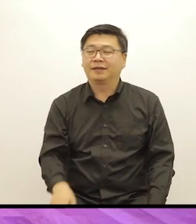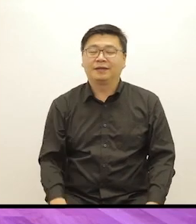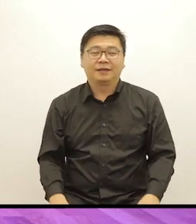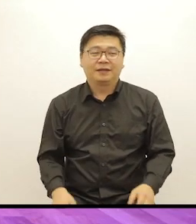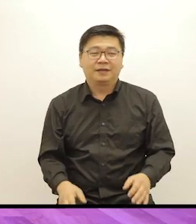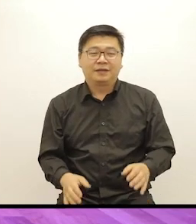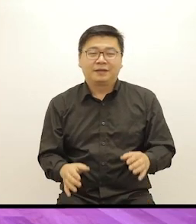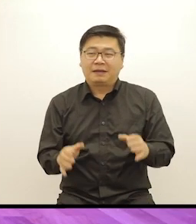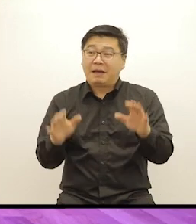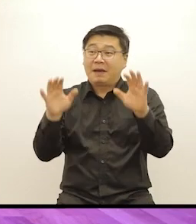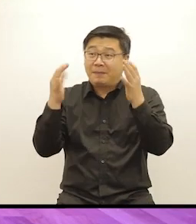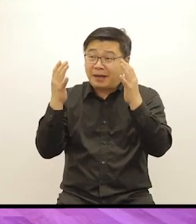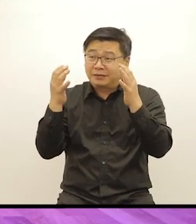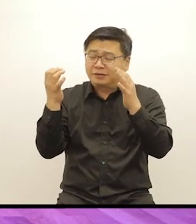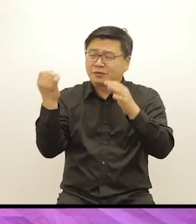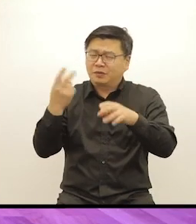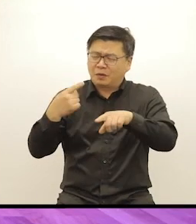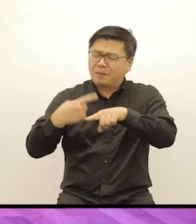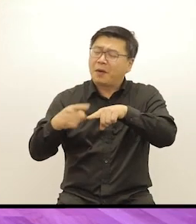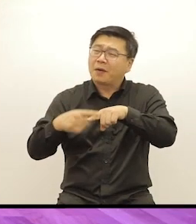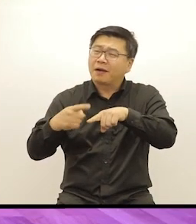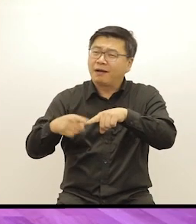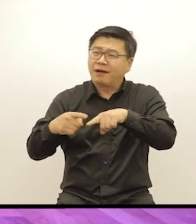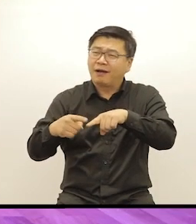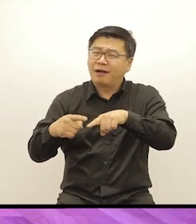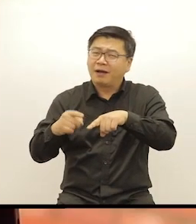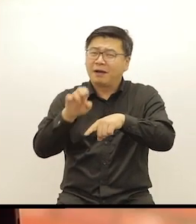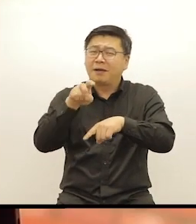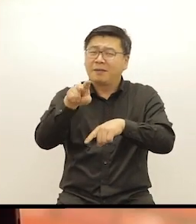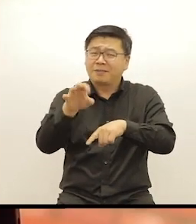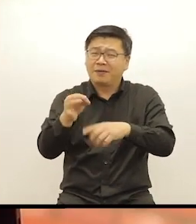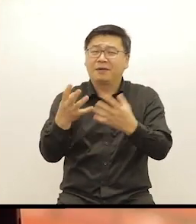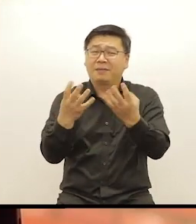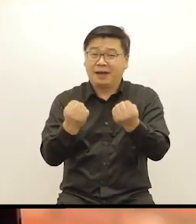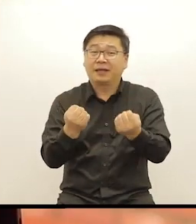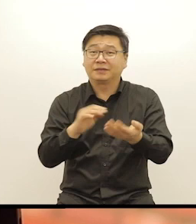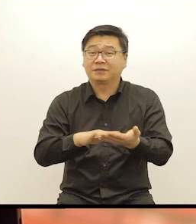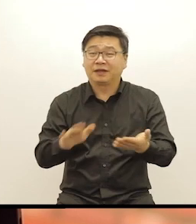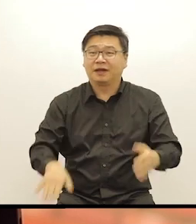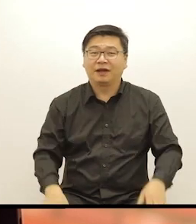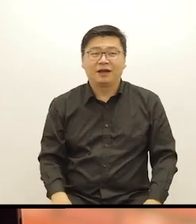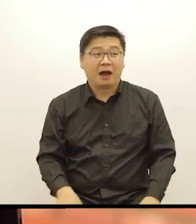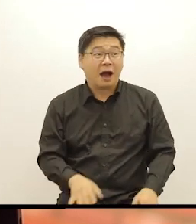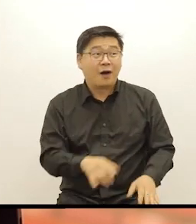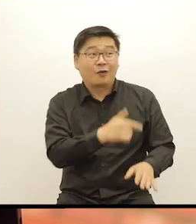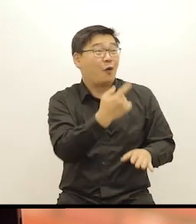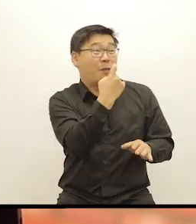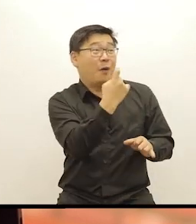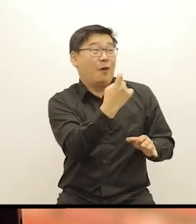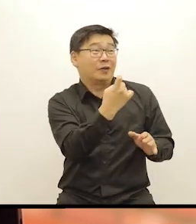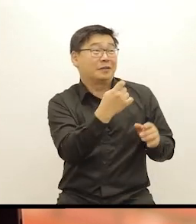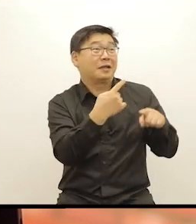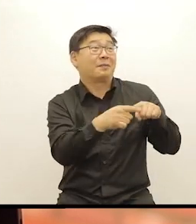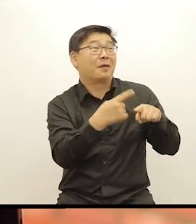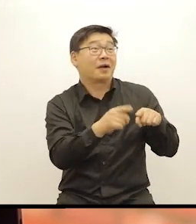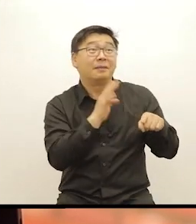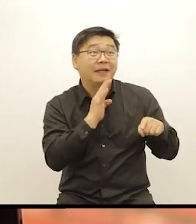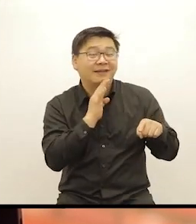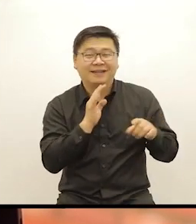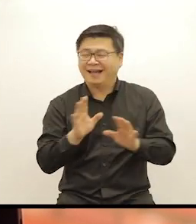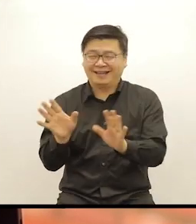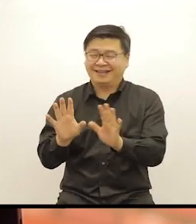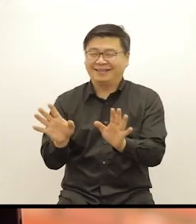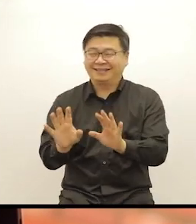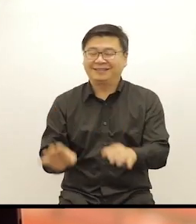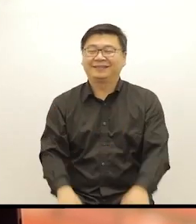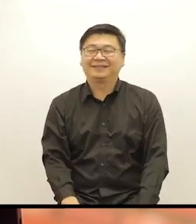박수랑 그리고 평을 많이 받았어요. 평. 어이, 평. 이제 그만 멋있어져라 뭐 이런 평들이요? 아니요.